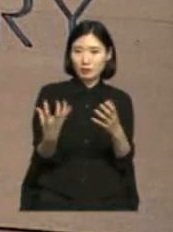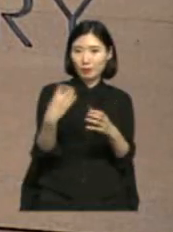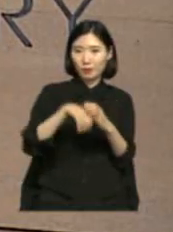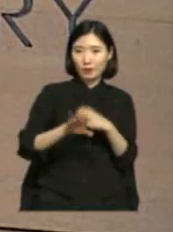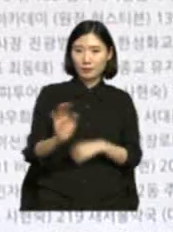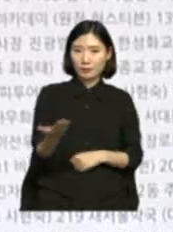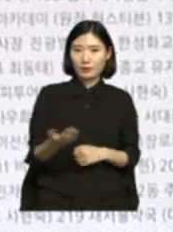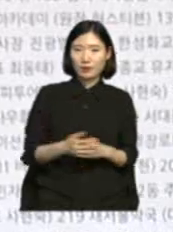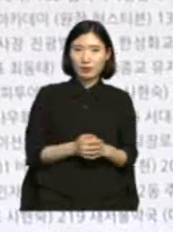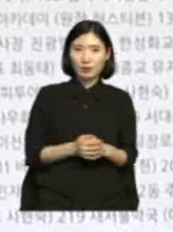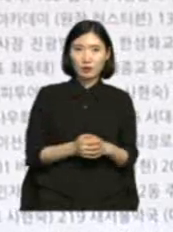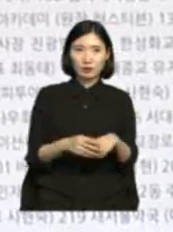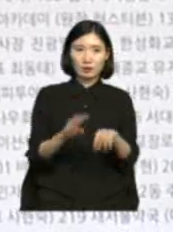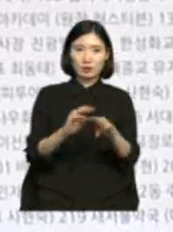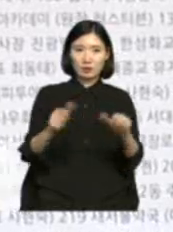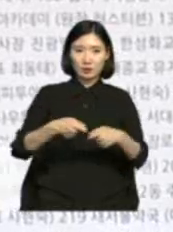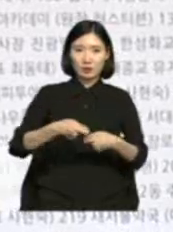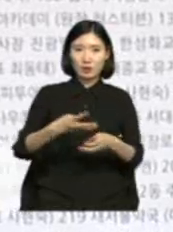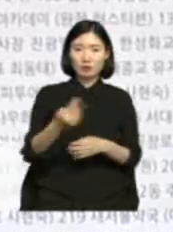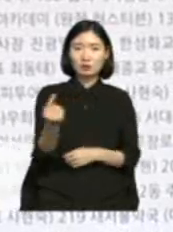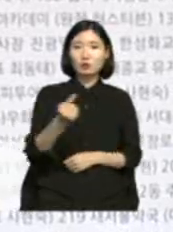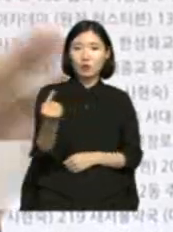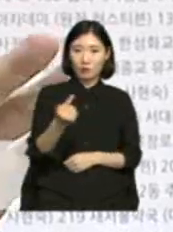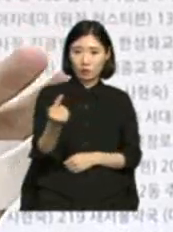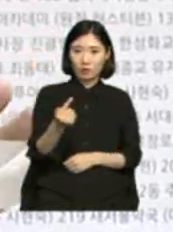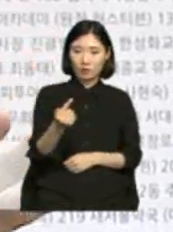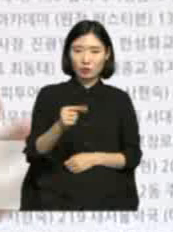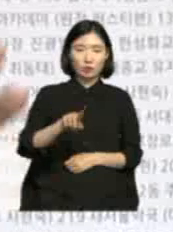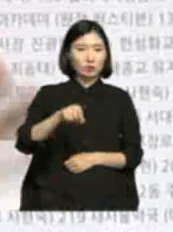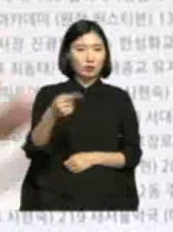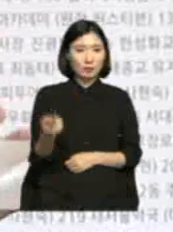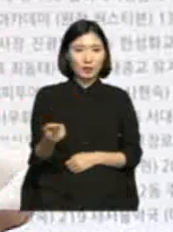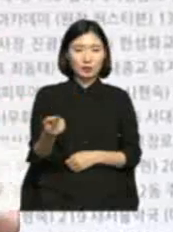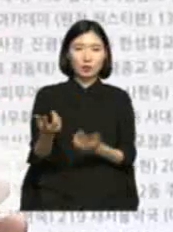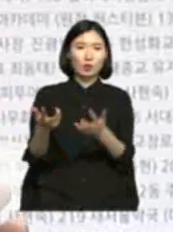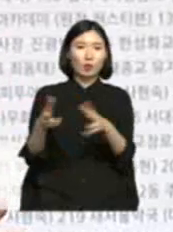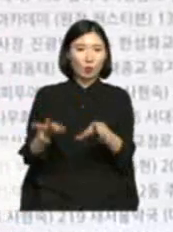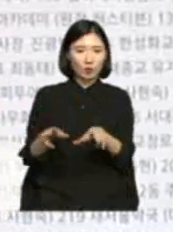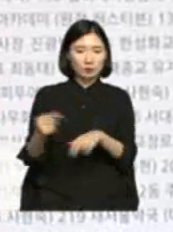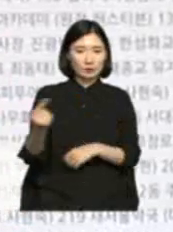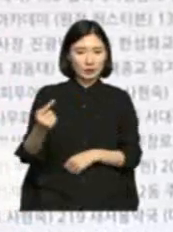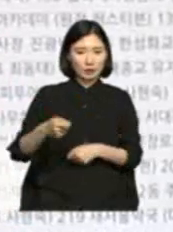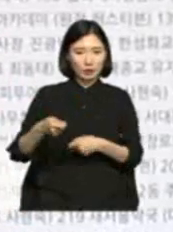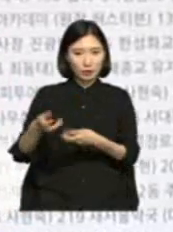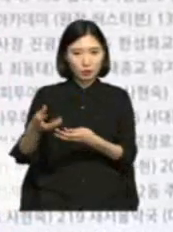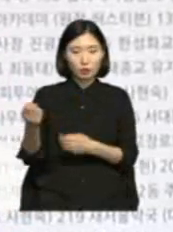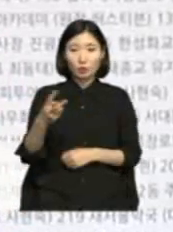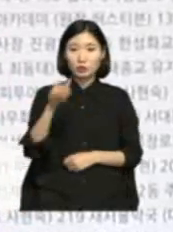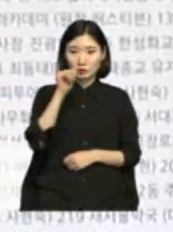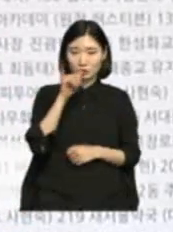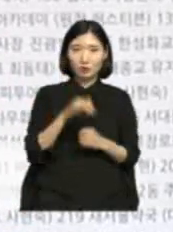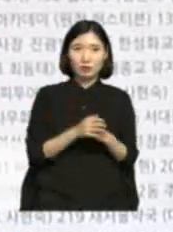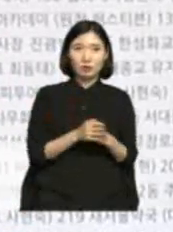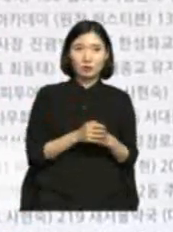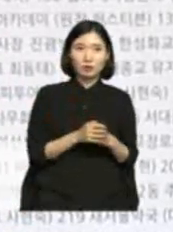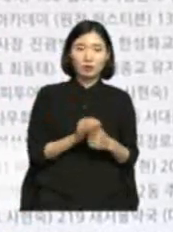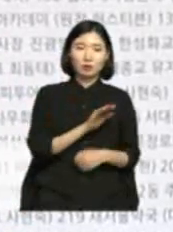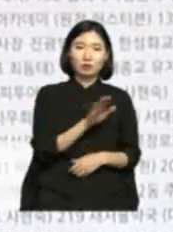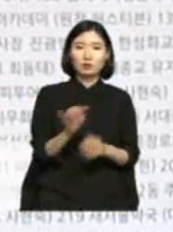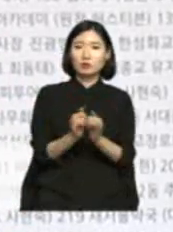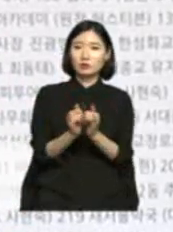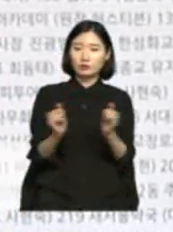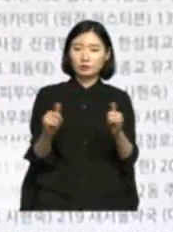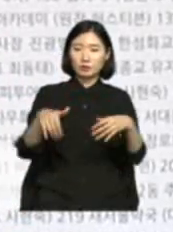것. 대지가 1,000평이거든요. 그리고 물론 그 옆에는 또 공원 1,000평이 따로 있습니다. 우선 우리